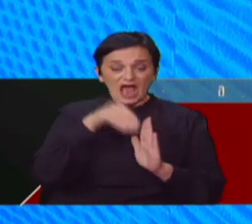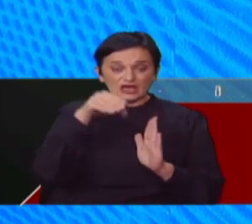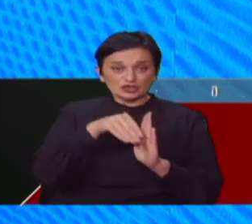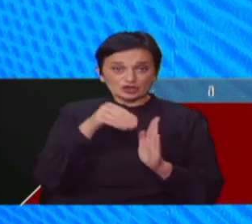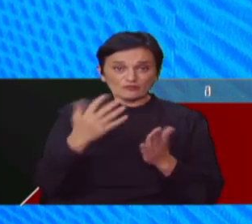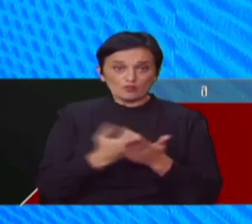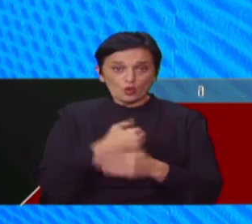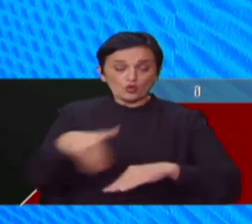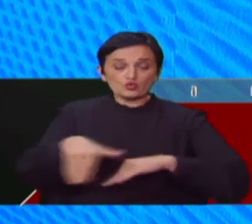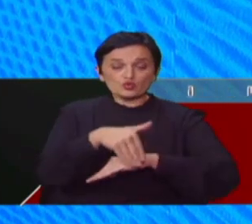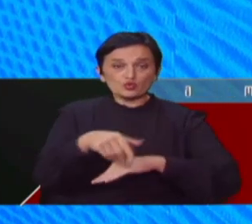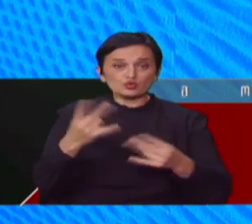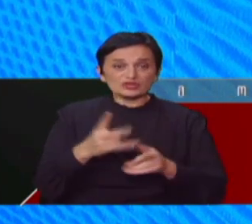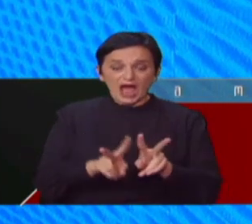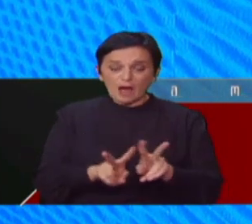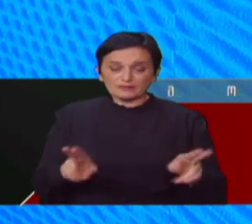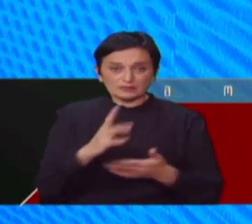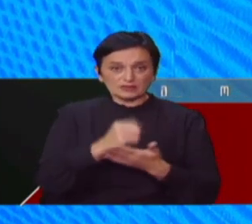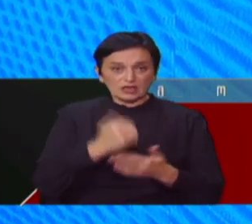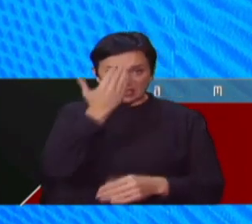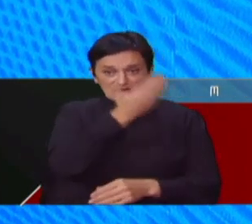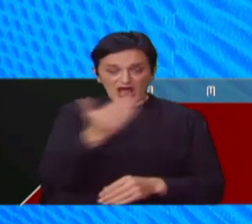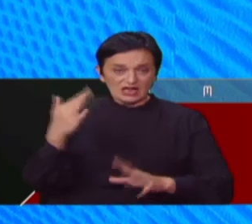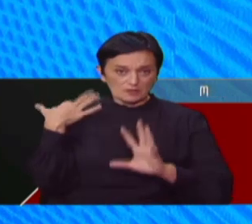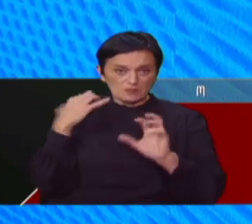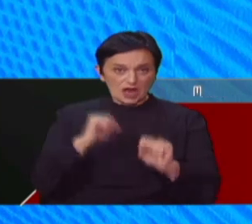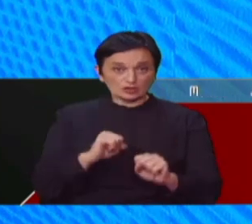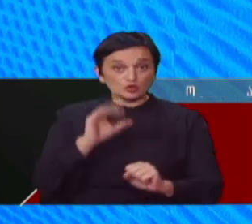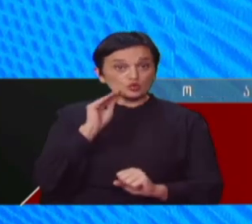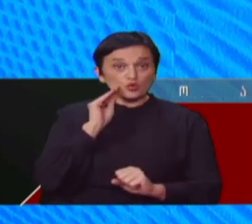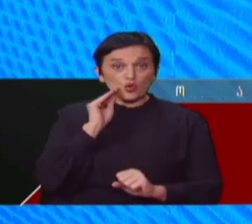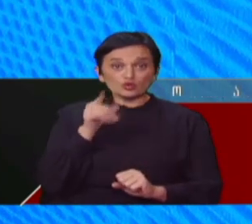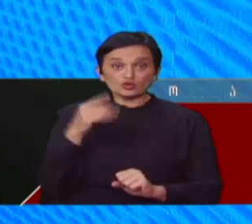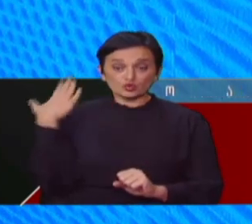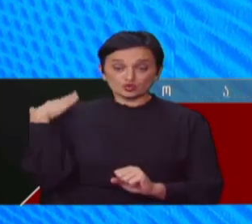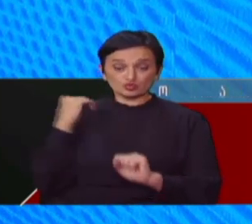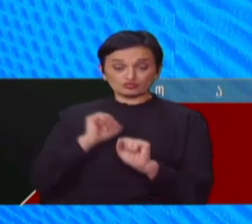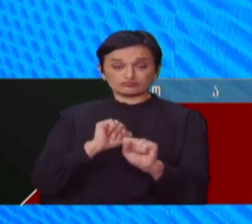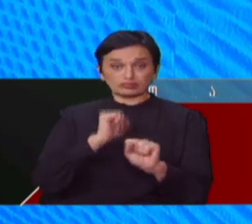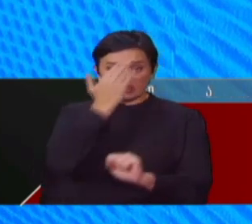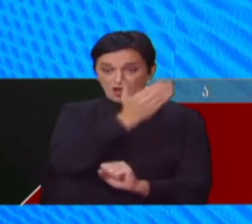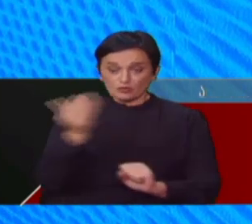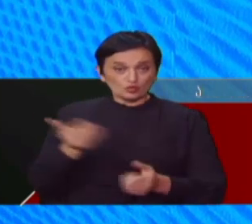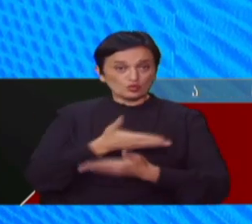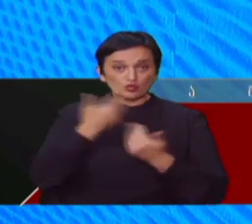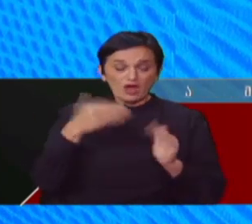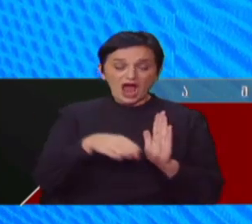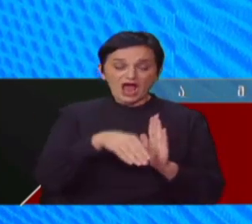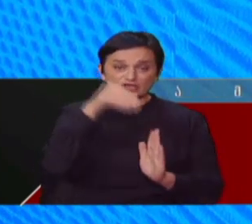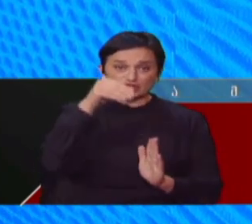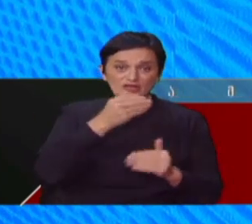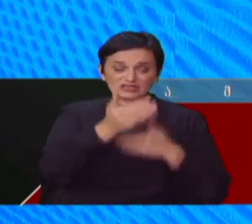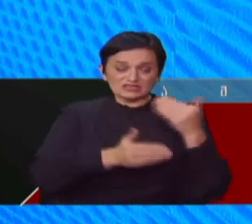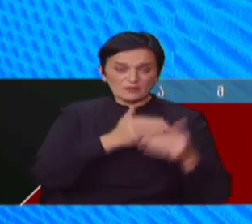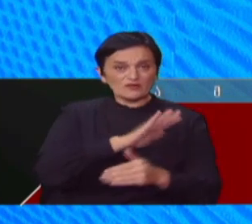да кучасац шчирдеба эртегиве ресурсы. Эс арис халхис хардаджера. Роца аргимагрепс зурхс халхис хардаджера, верц арченебши икнеби